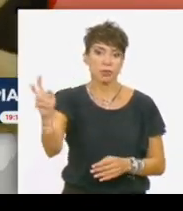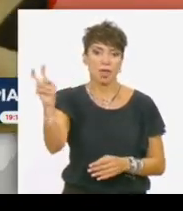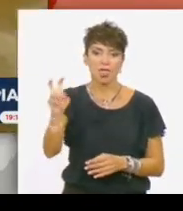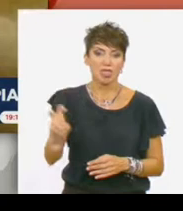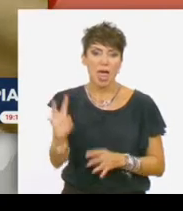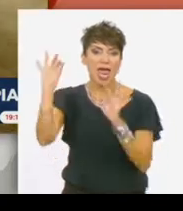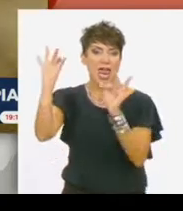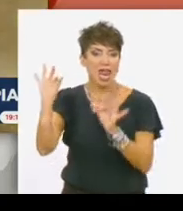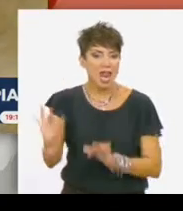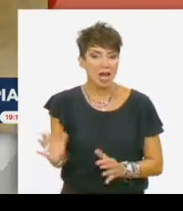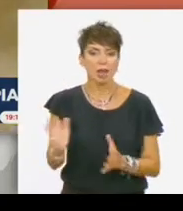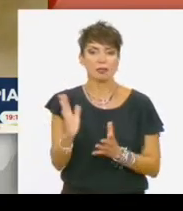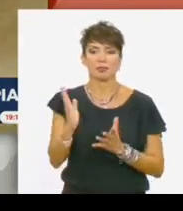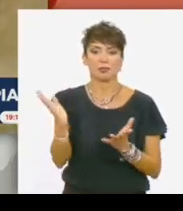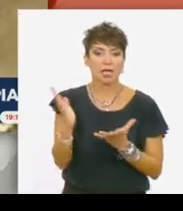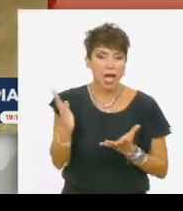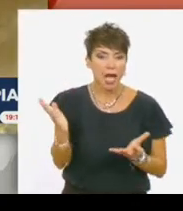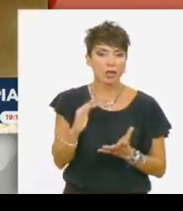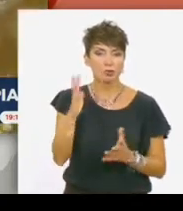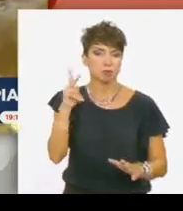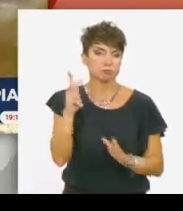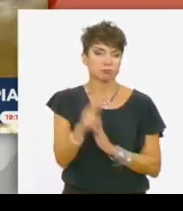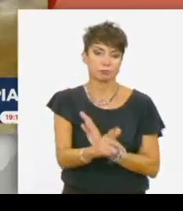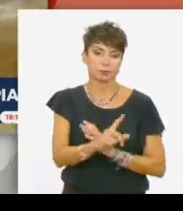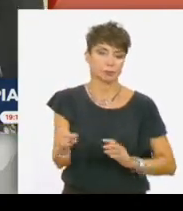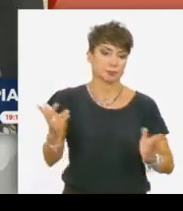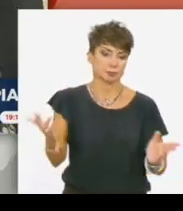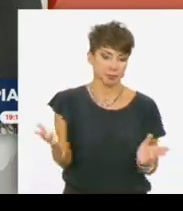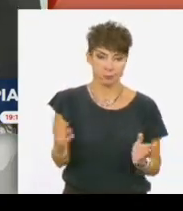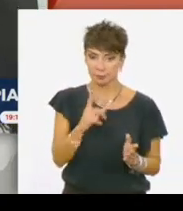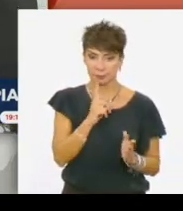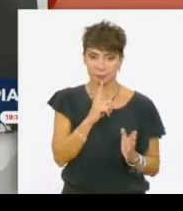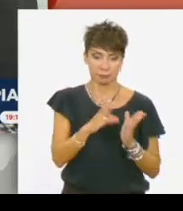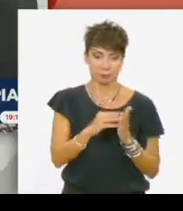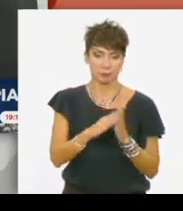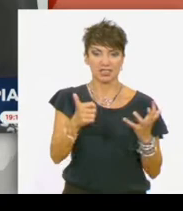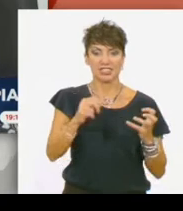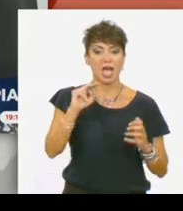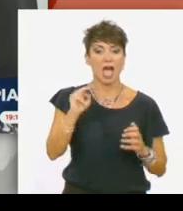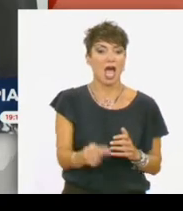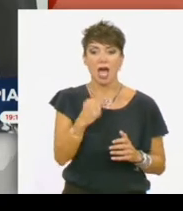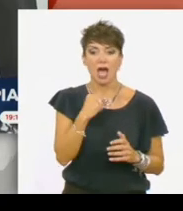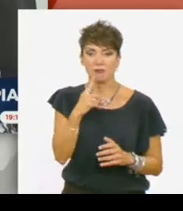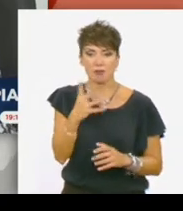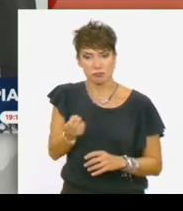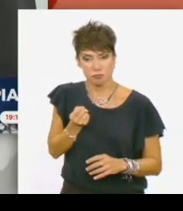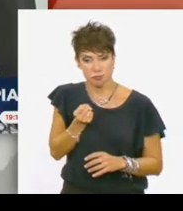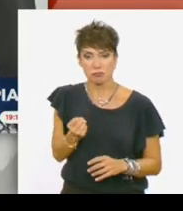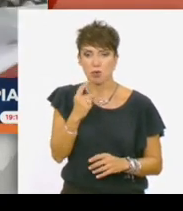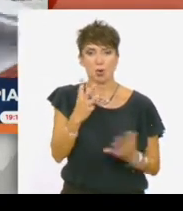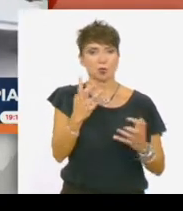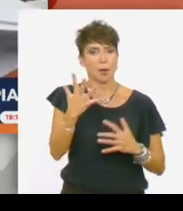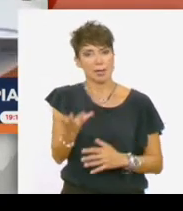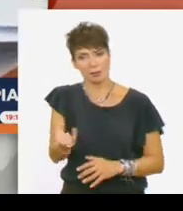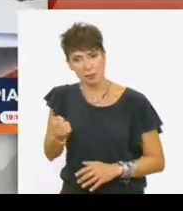κάνει ρύθμιση, να πληρώσει μια ρύθμιση, να μην του κόψουν το ρεύμα. Εδώ πάλι 60 ευρώ ενέχειρο,